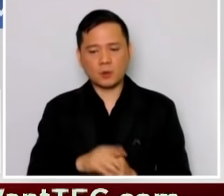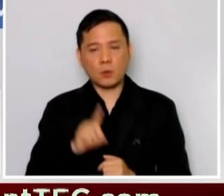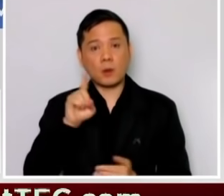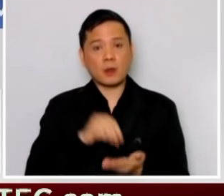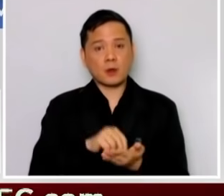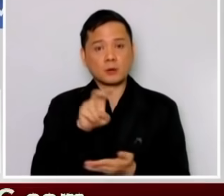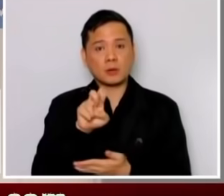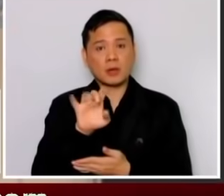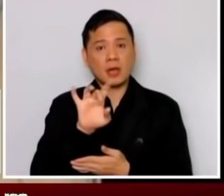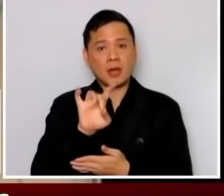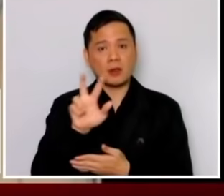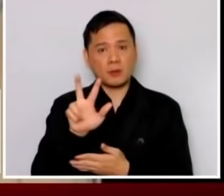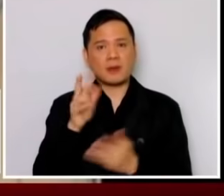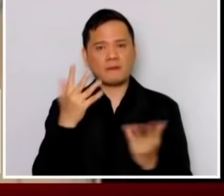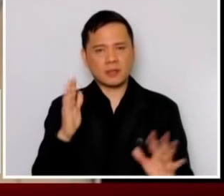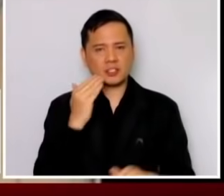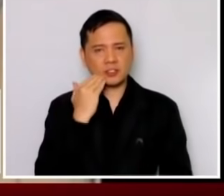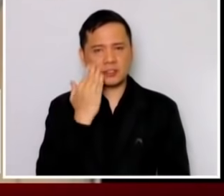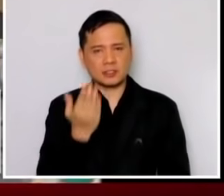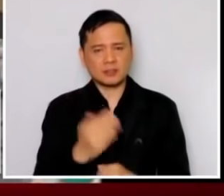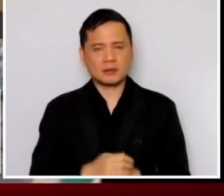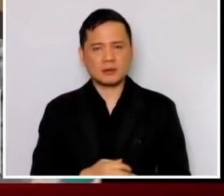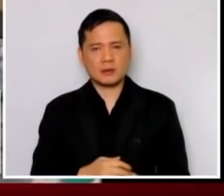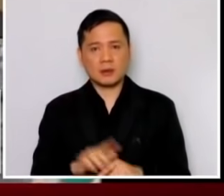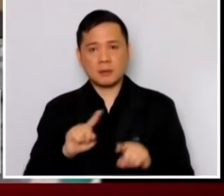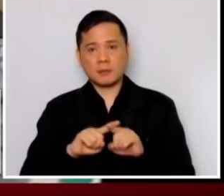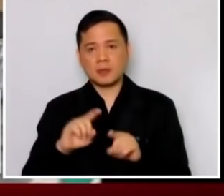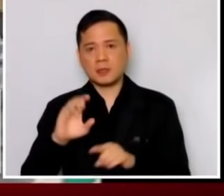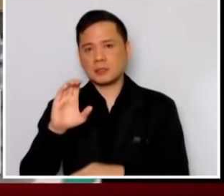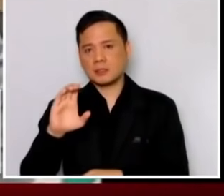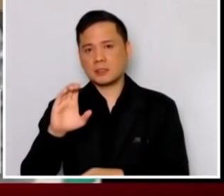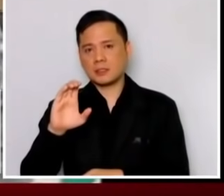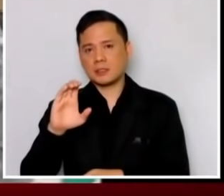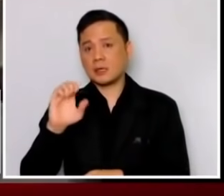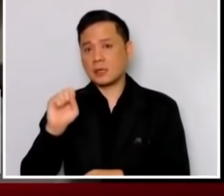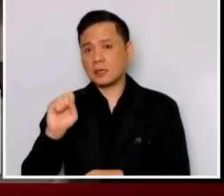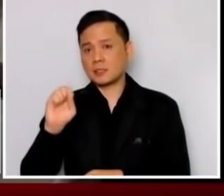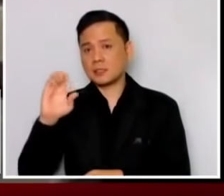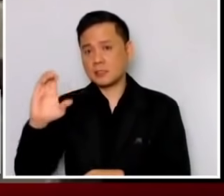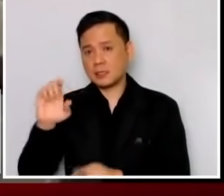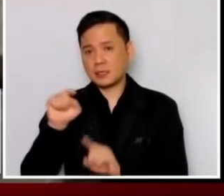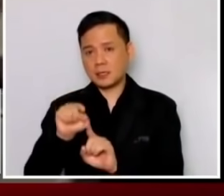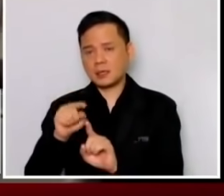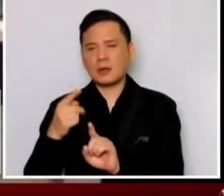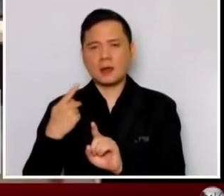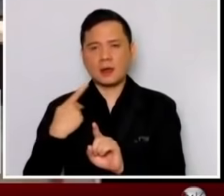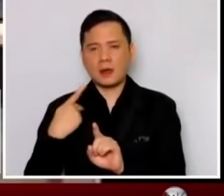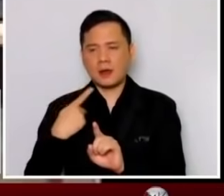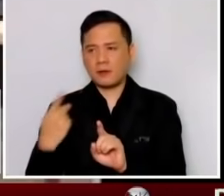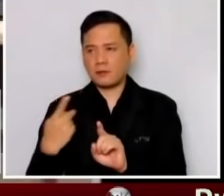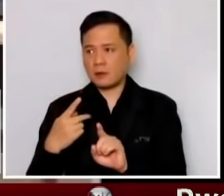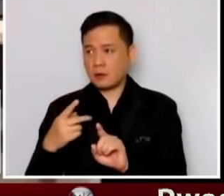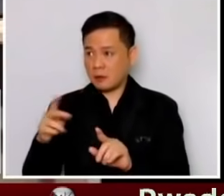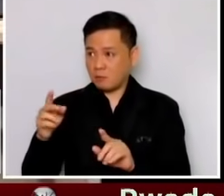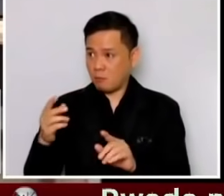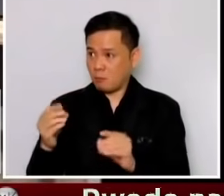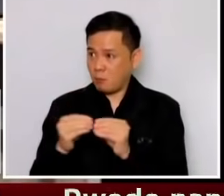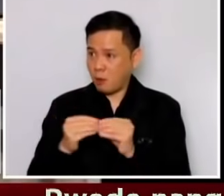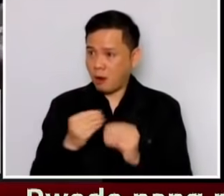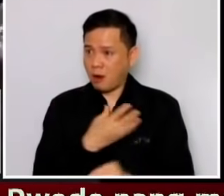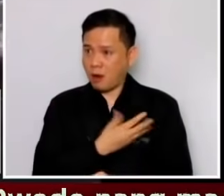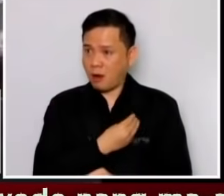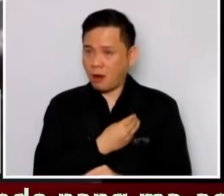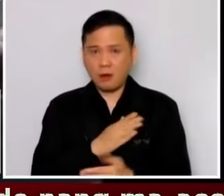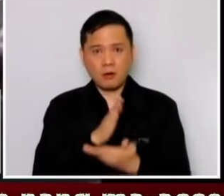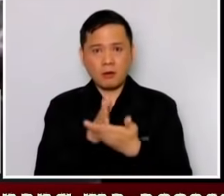1,283 ang nasawi. Pero ayon sa CSC, bagamat may agam-agam pa ang iba na pumasok sa opisina, mas maayos na ngayon ang